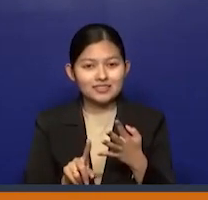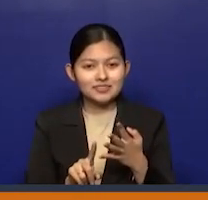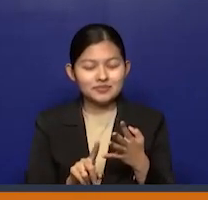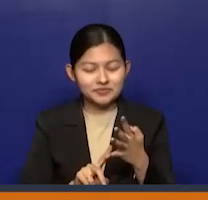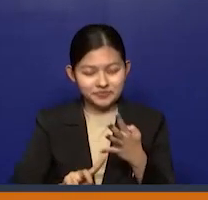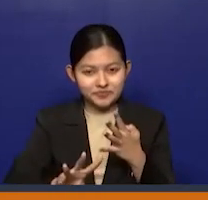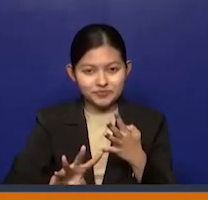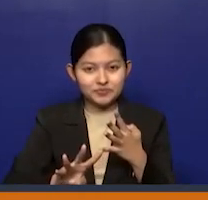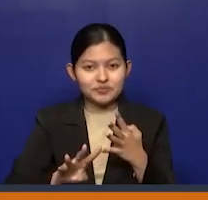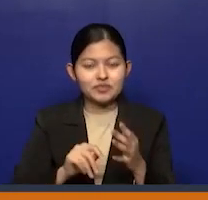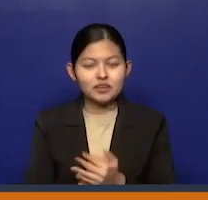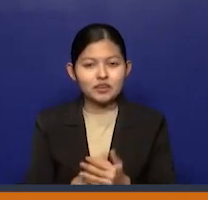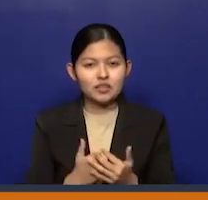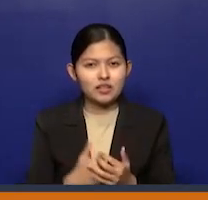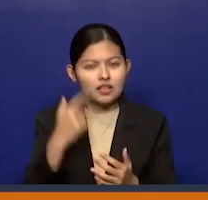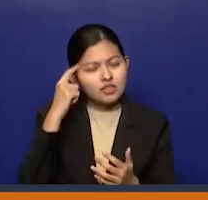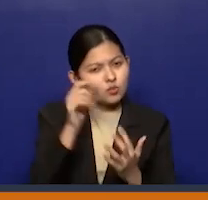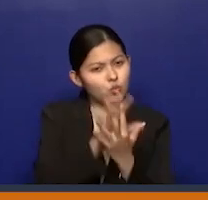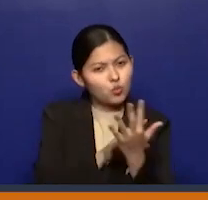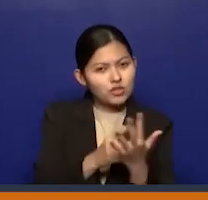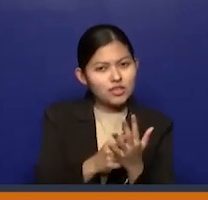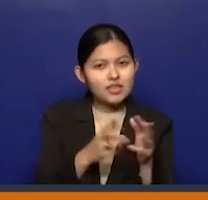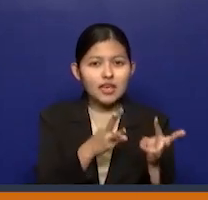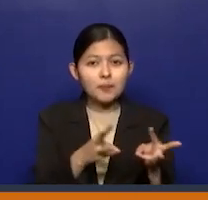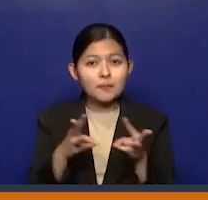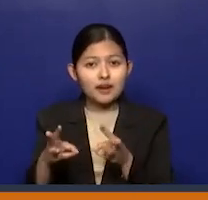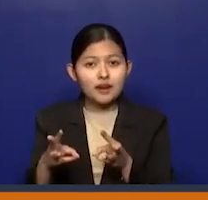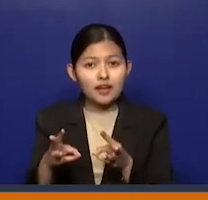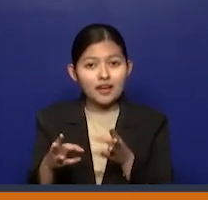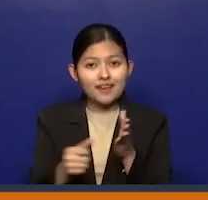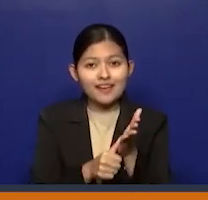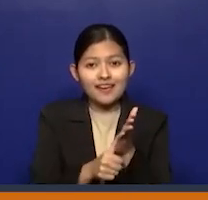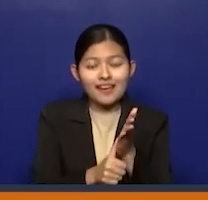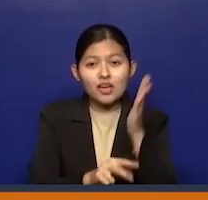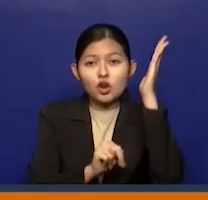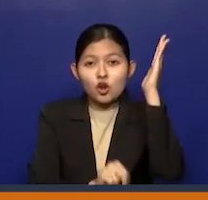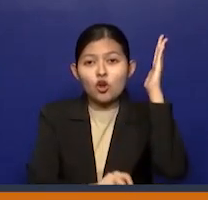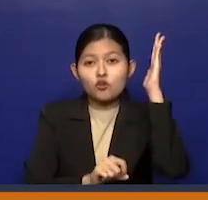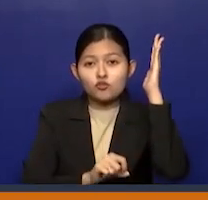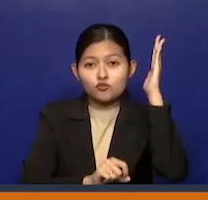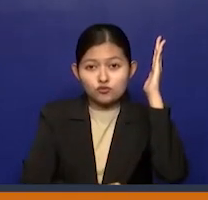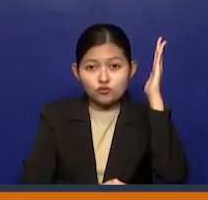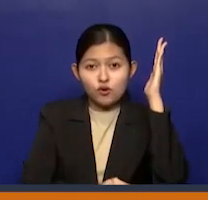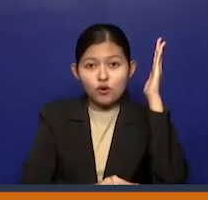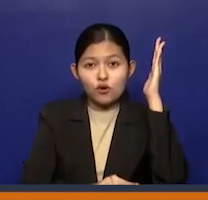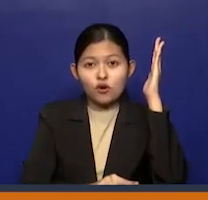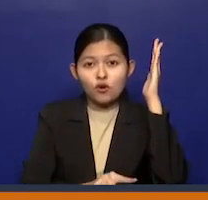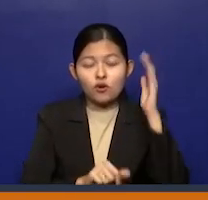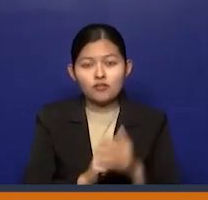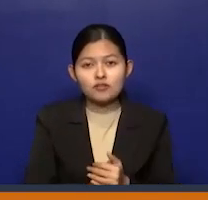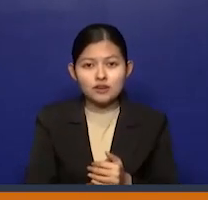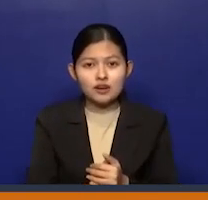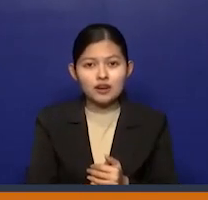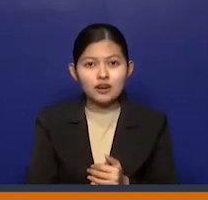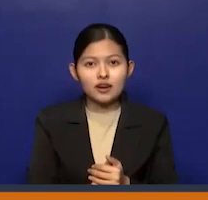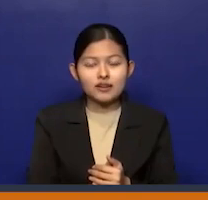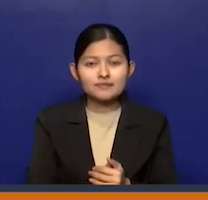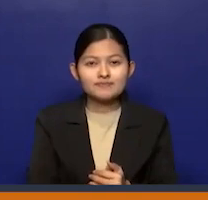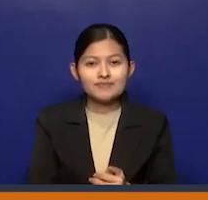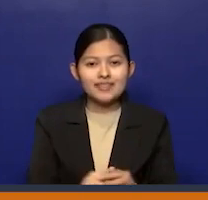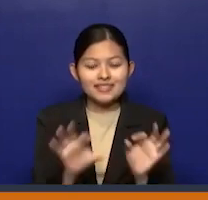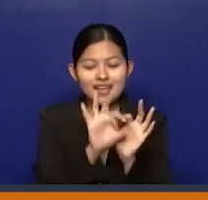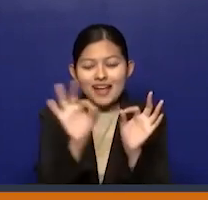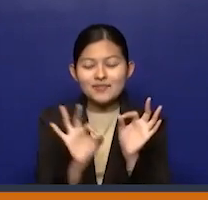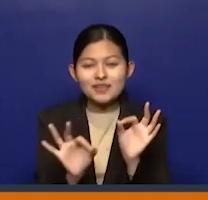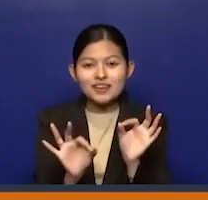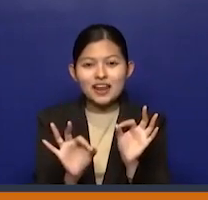เจ็บทั้งหมดนะครับของการแก้ปัญหาที่นครศรีธรรมราชเนี่ยมันมีประโยคเกี่ยวที่ง่ายๆนะครับก็คือ